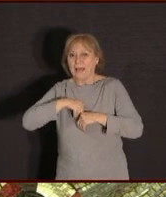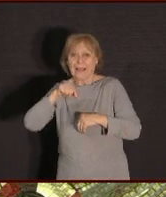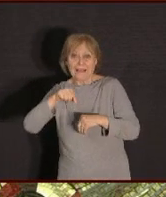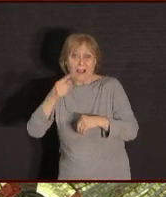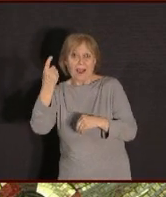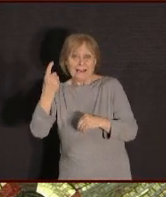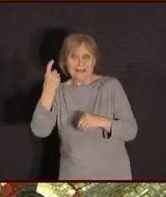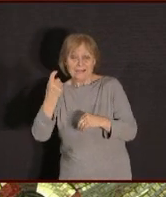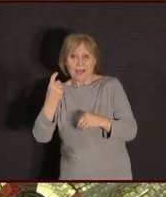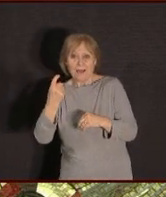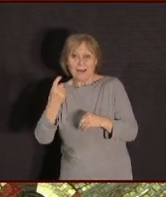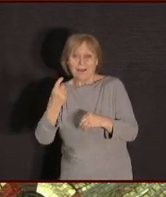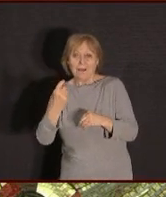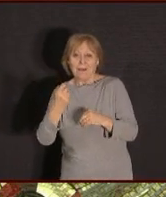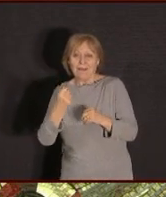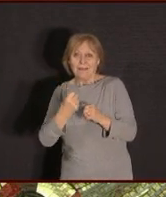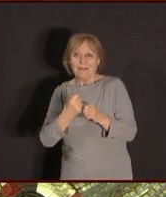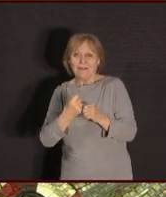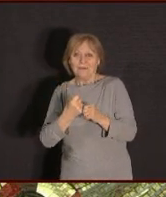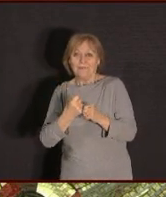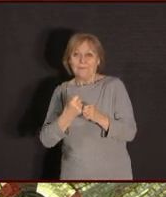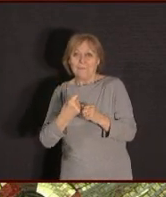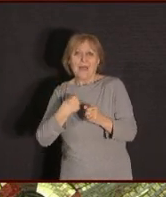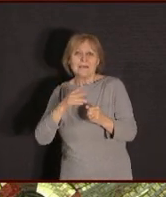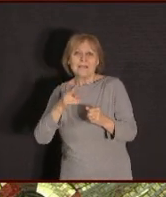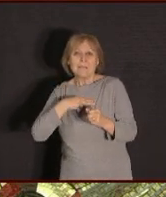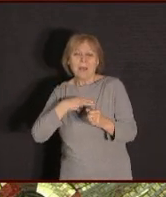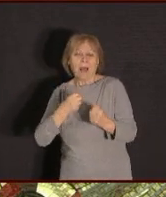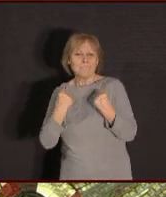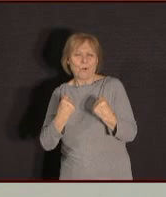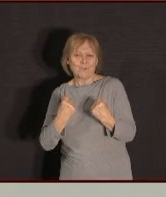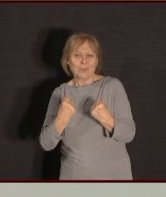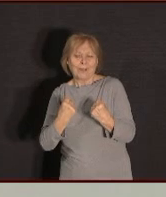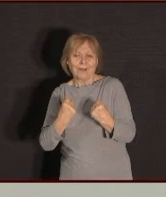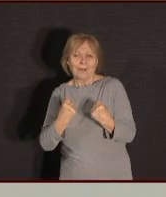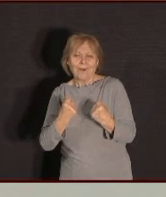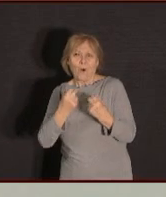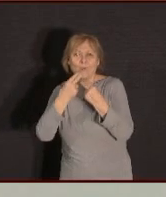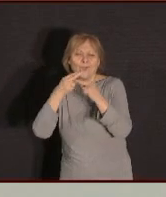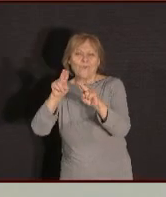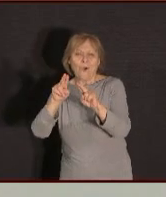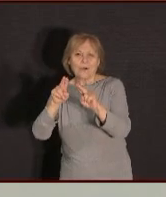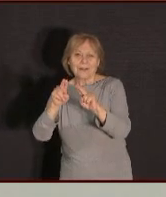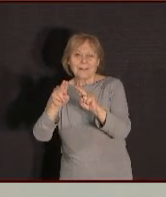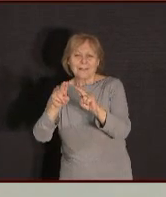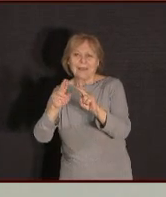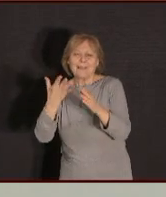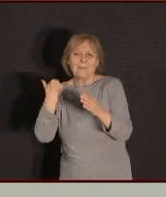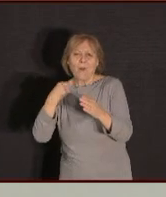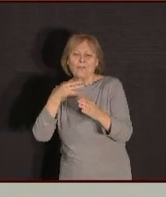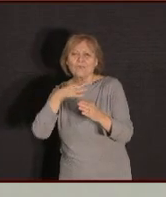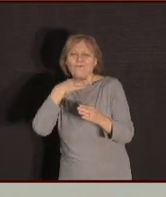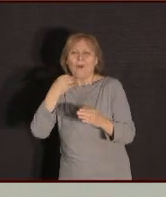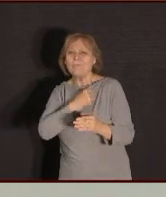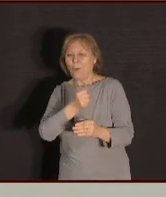klica. Nekak nisem imela moči odgovoriti, ni bilo dovolj